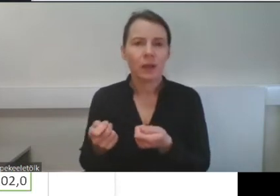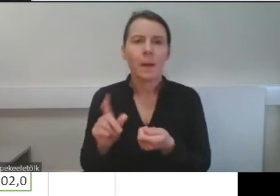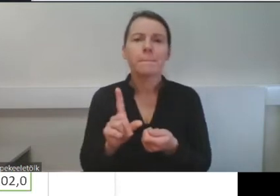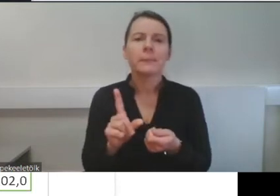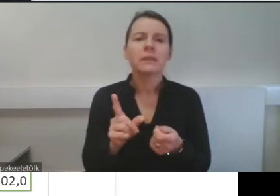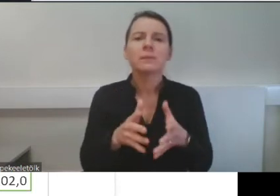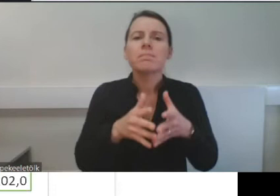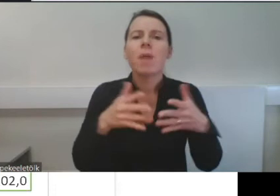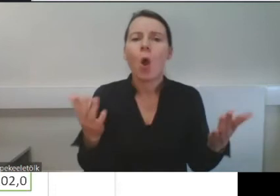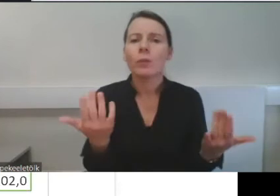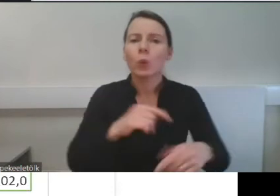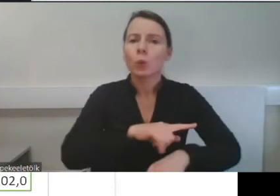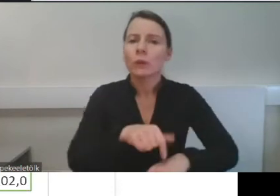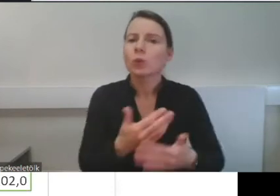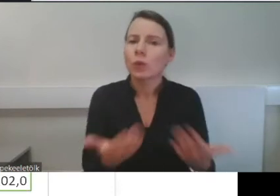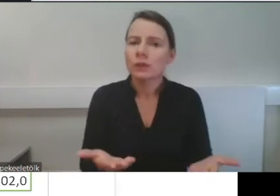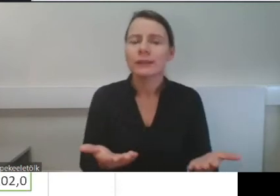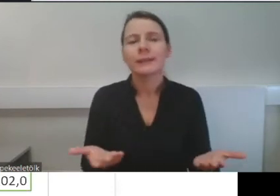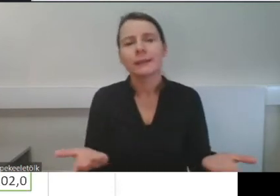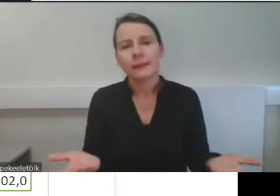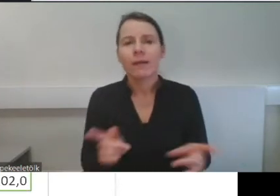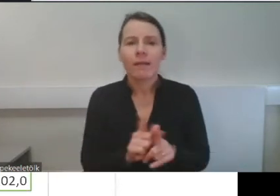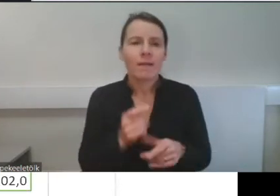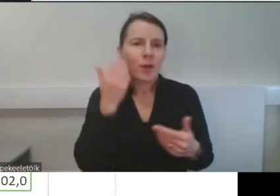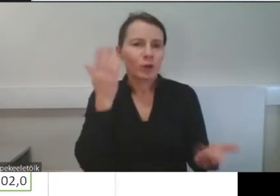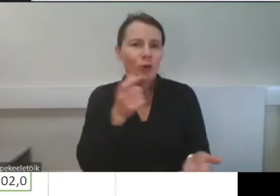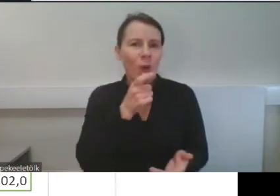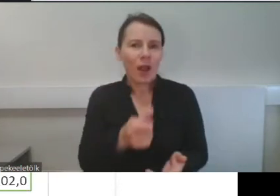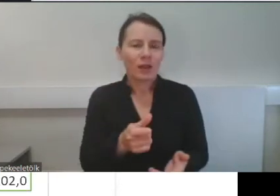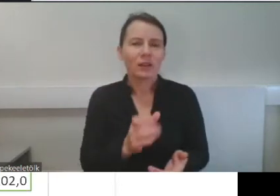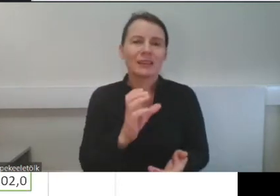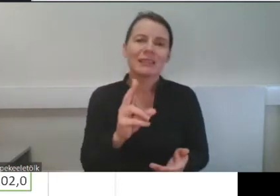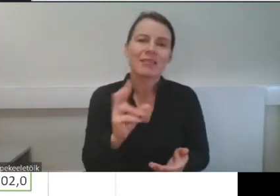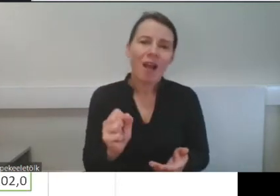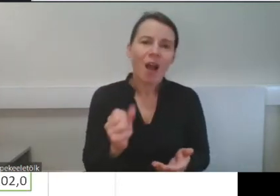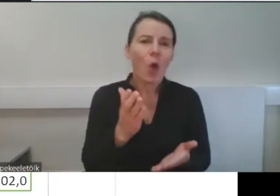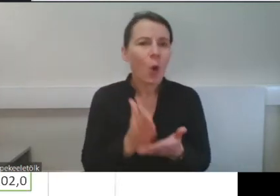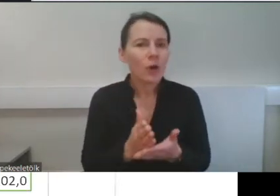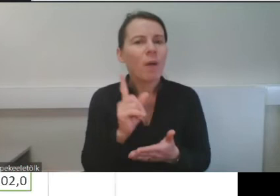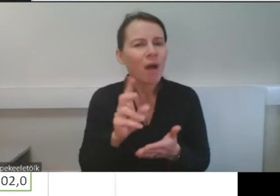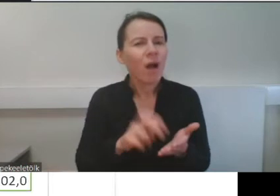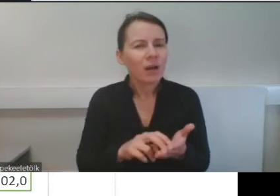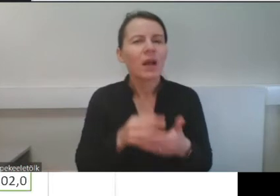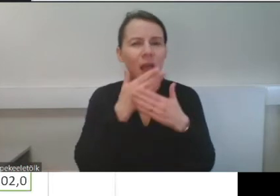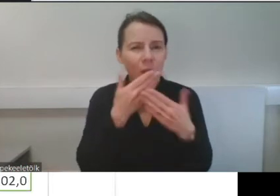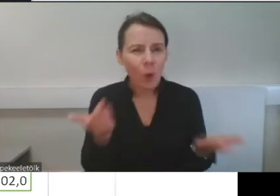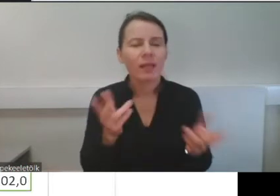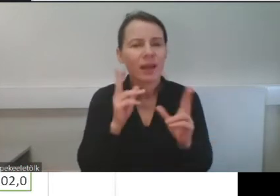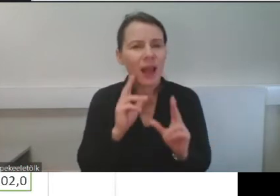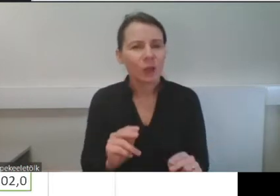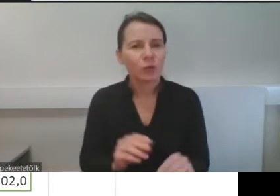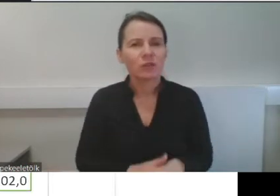seisund või puudest tulenev abivajadus on siin selline 164 pöördumisega olnud, keskmine pöördumiste arv kuus on